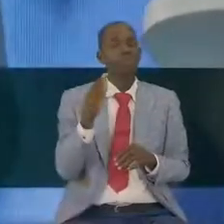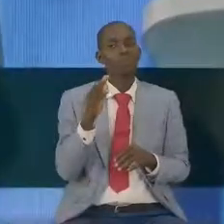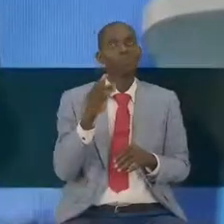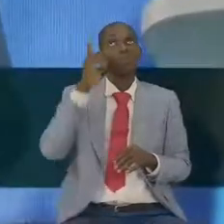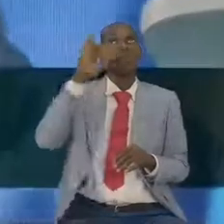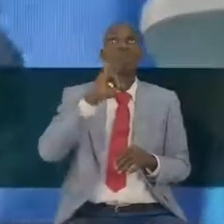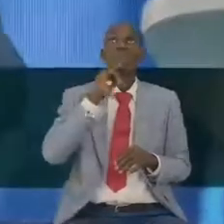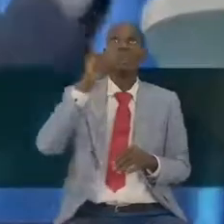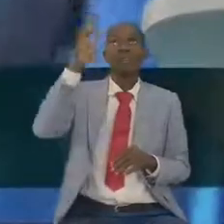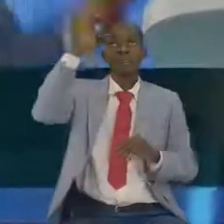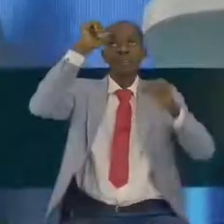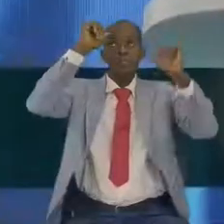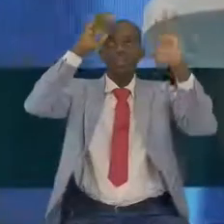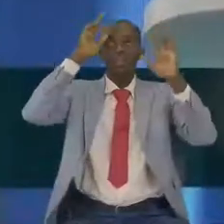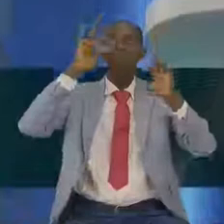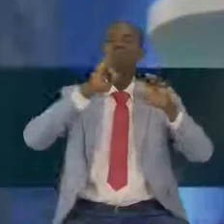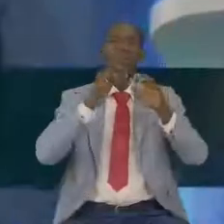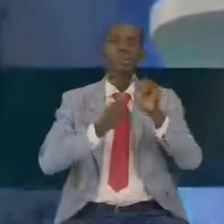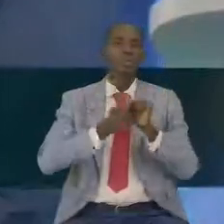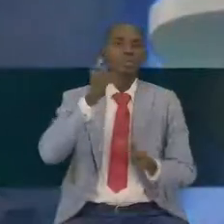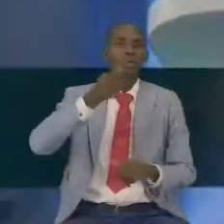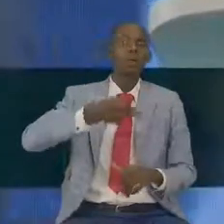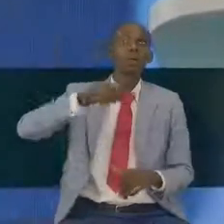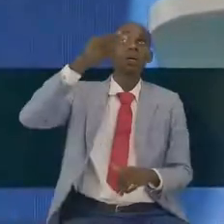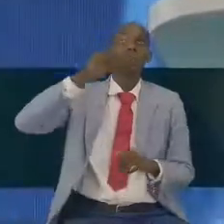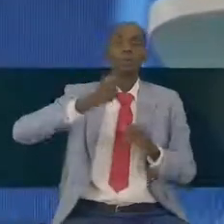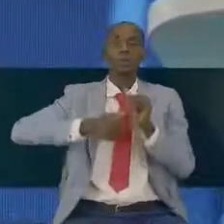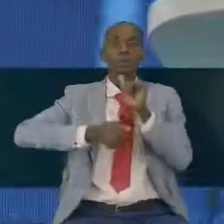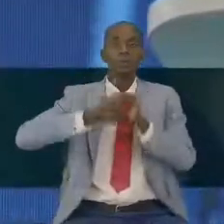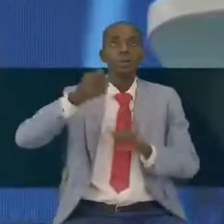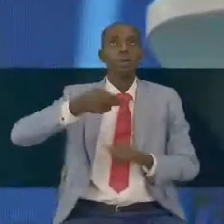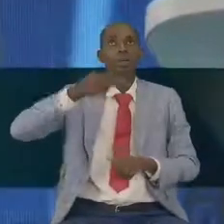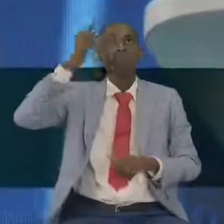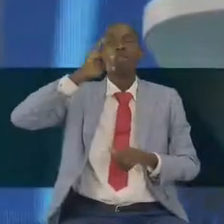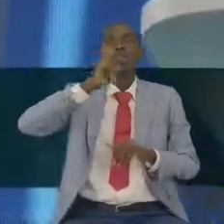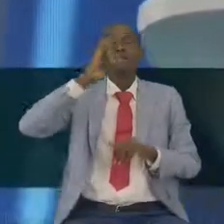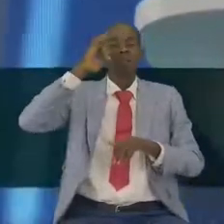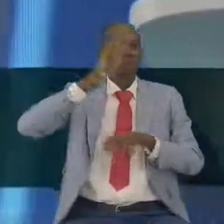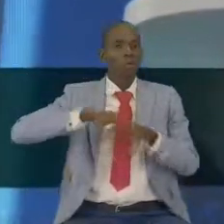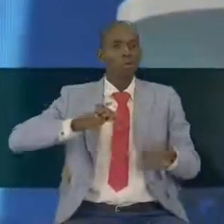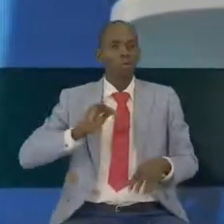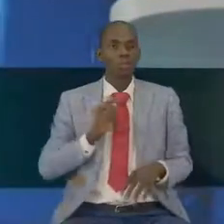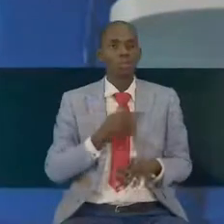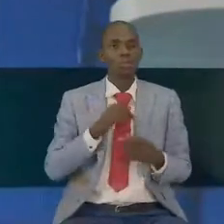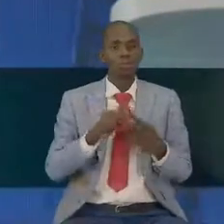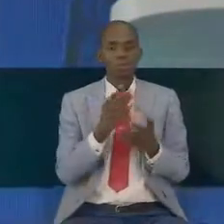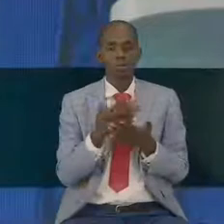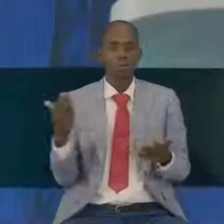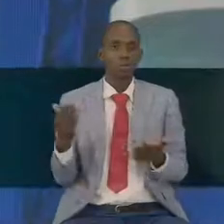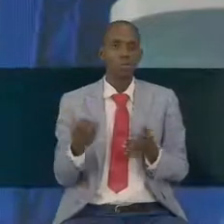est plus élevé. Il est le Dieu très haut. Et le très haut nous appelle à quelque chose de très